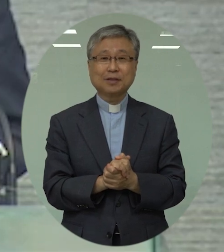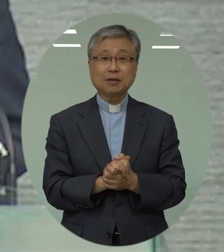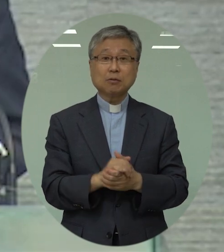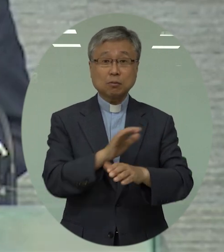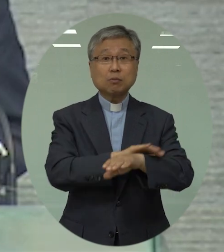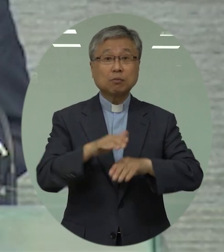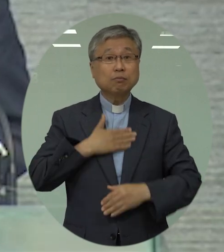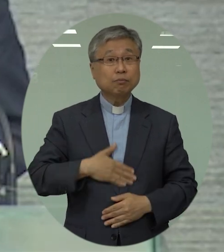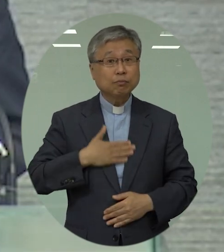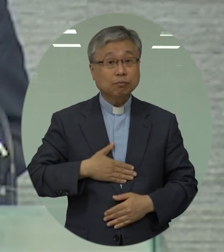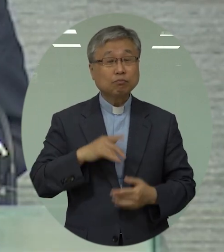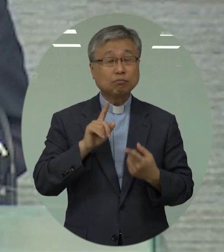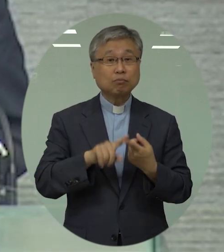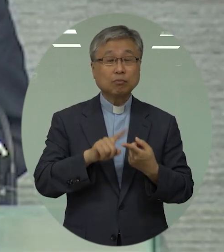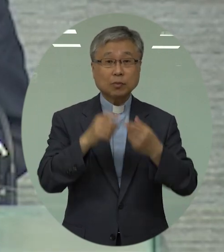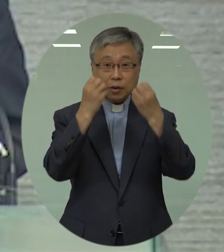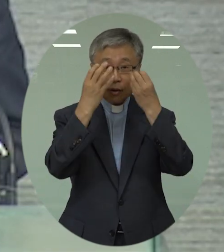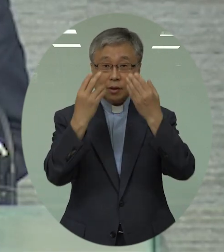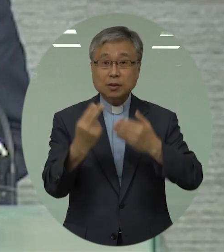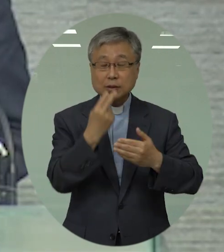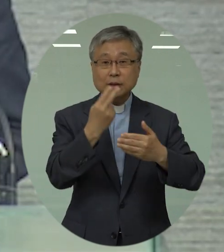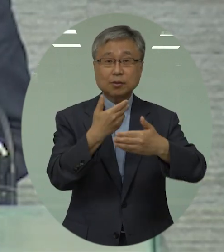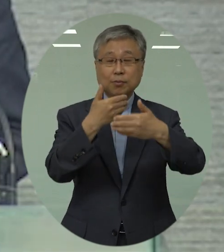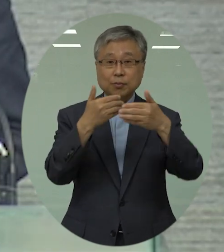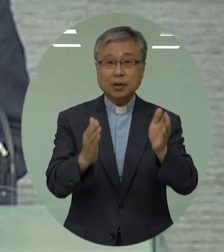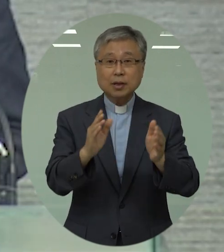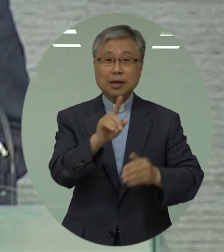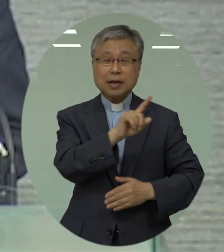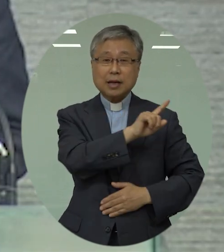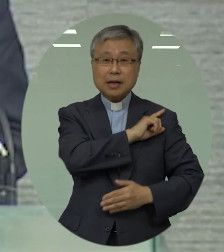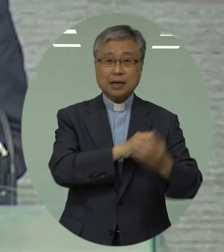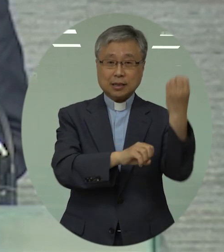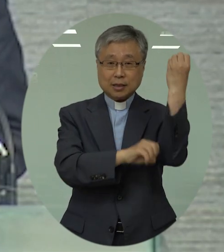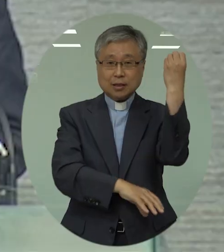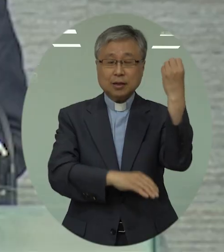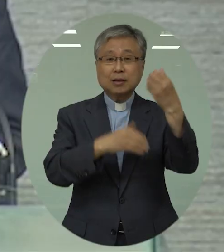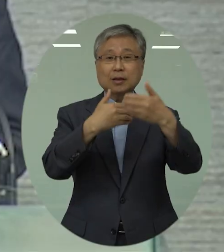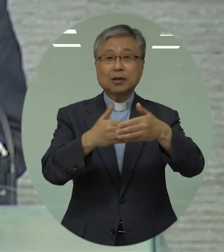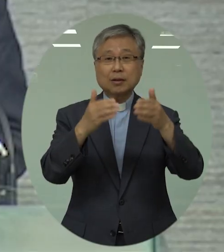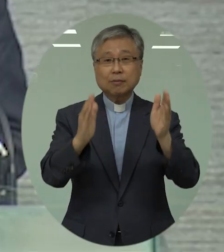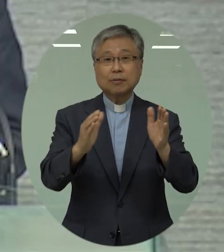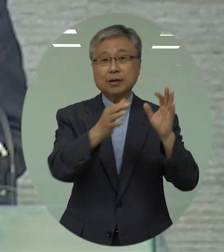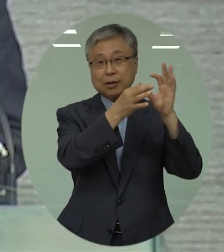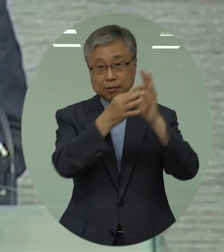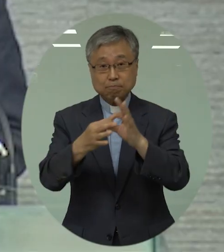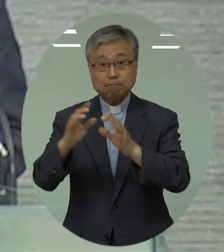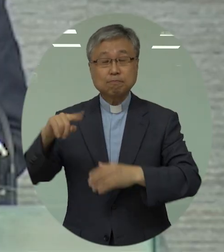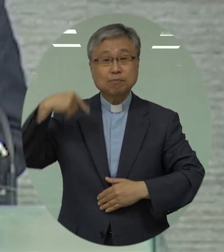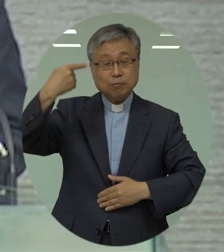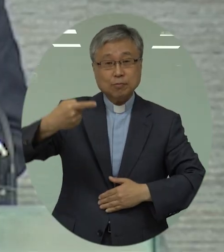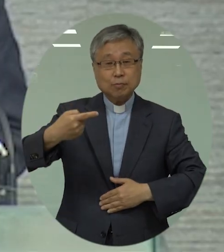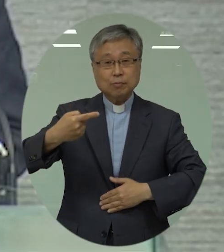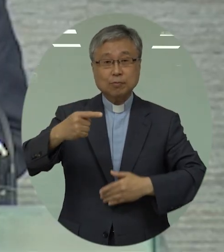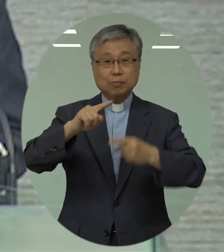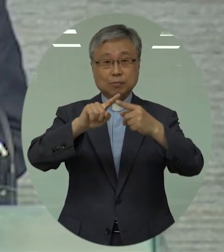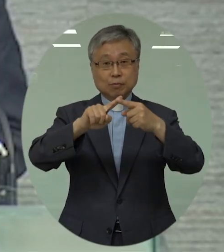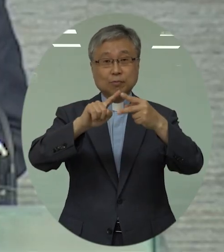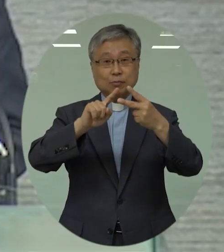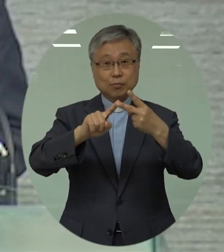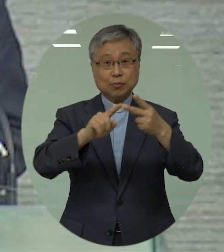잘 아신 대로 이것은 또 새생명반이라는 가장 기초적인 반에 이어서 두 번째